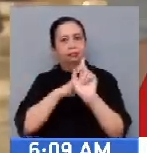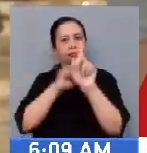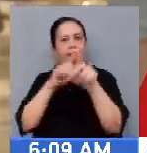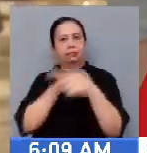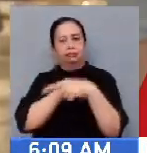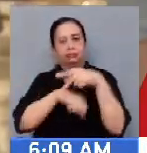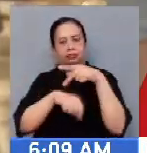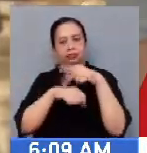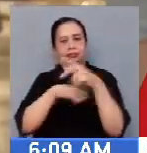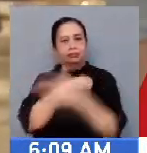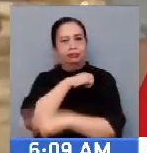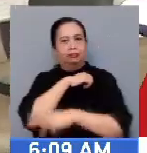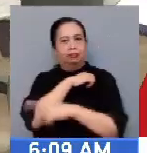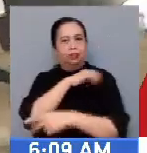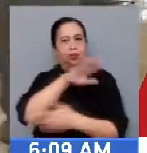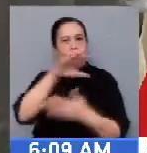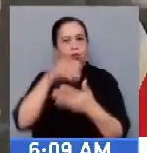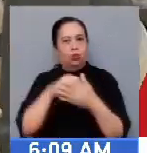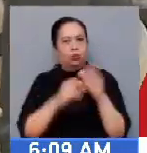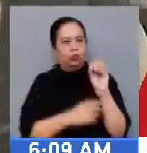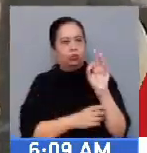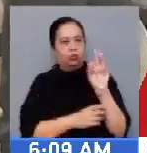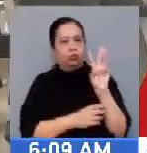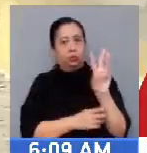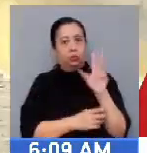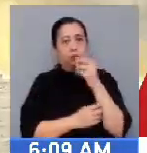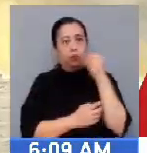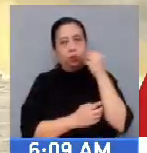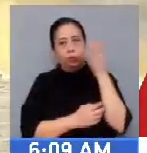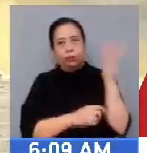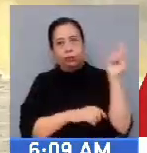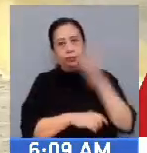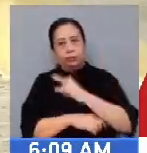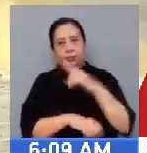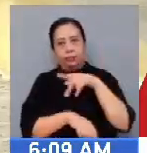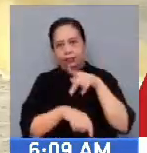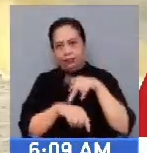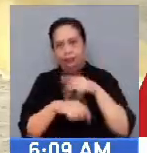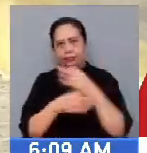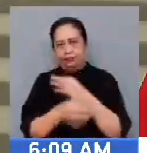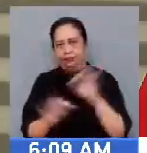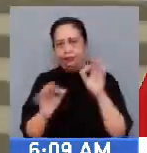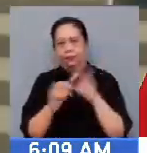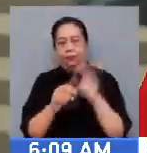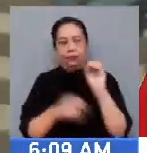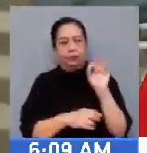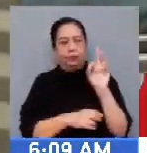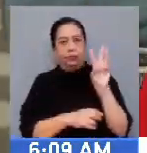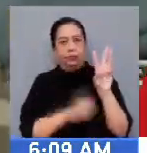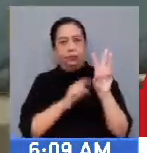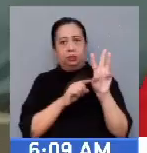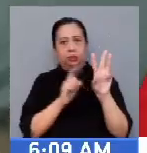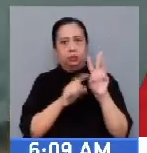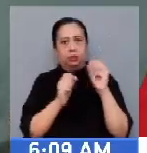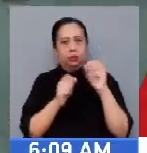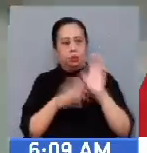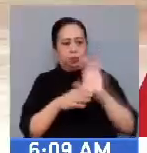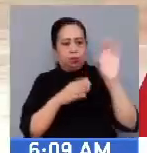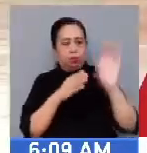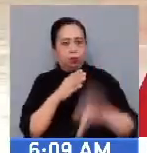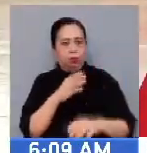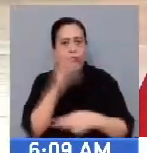ang lahat ng OFWs na umuuwi ng Pilipinas. Ang mga OFWs na nakakompleto na ng hotel